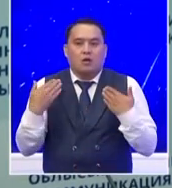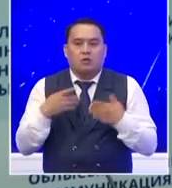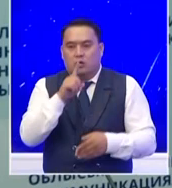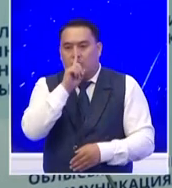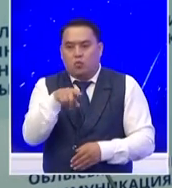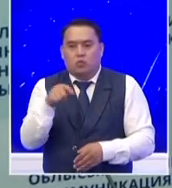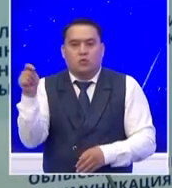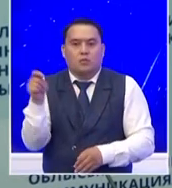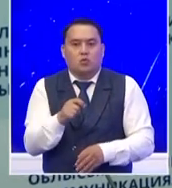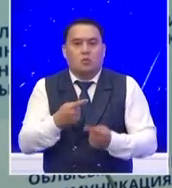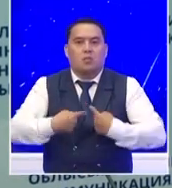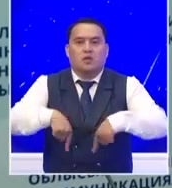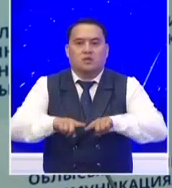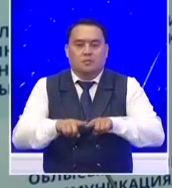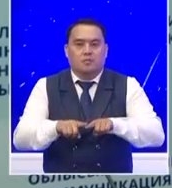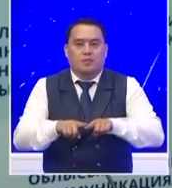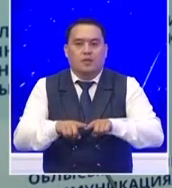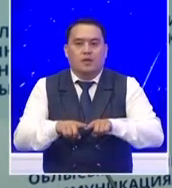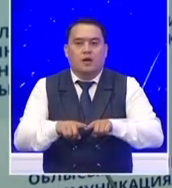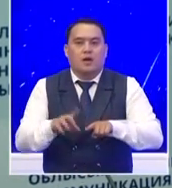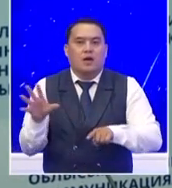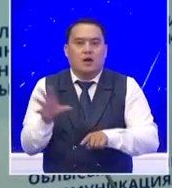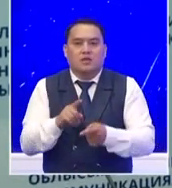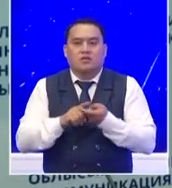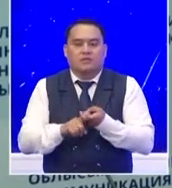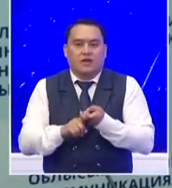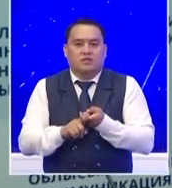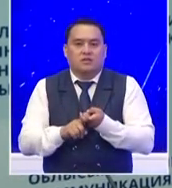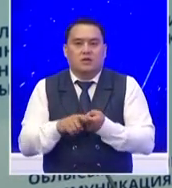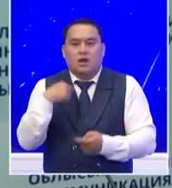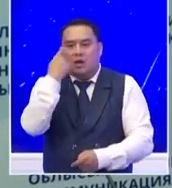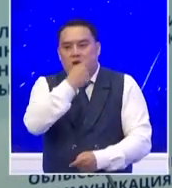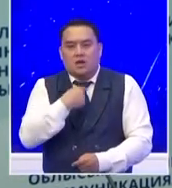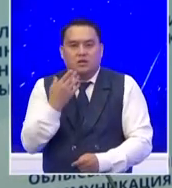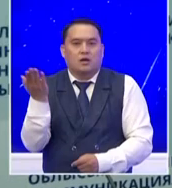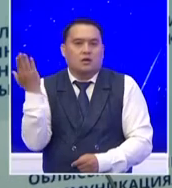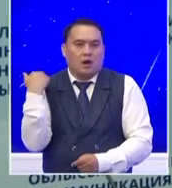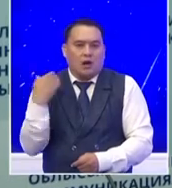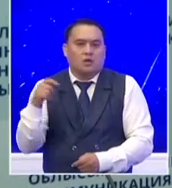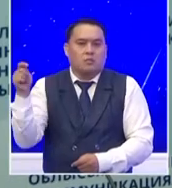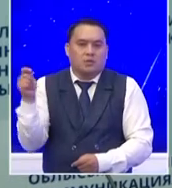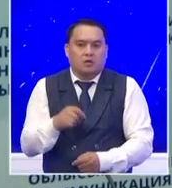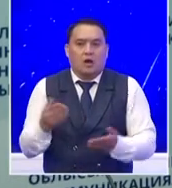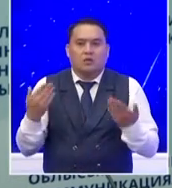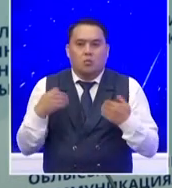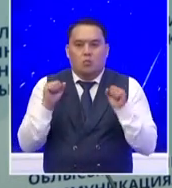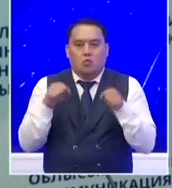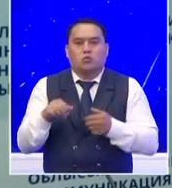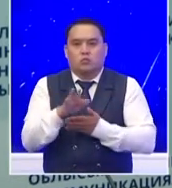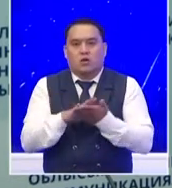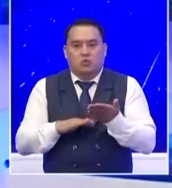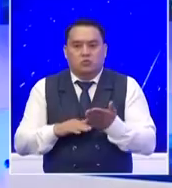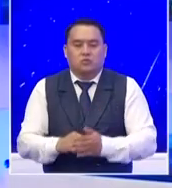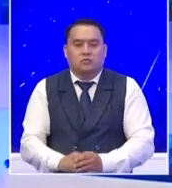будут запускать к этим базам. Это не касается тех лиц, которые ранее туда прибыли и отдыхают. Они могут продолжить